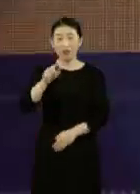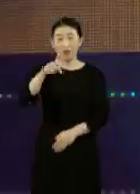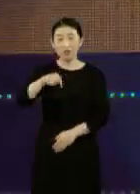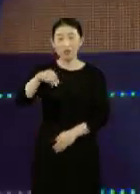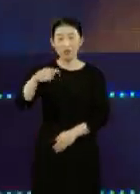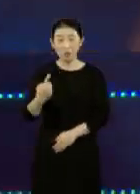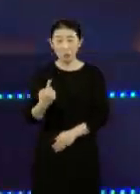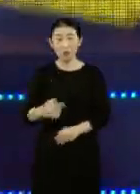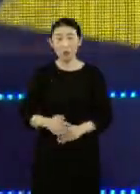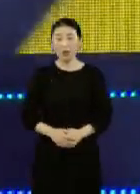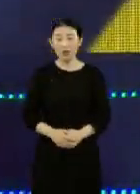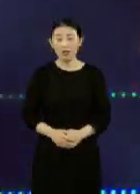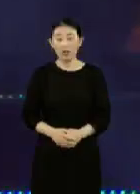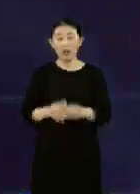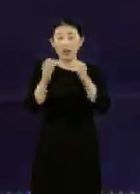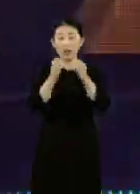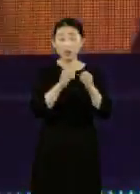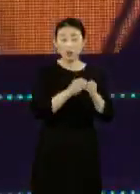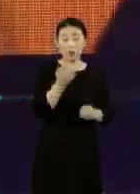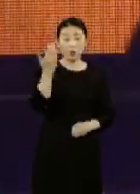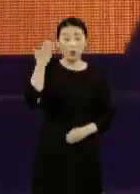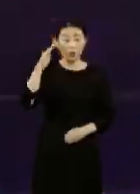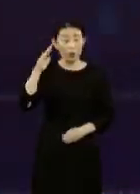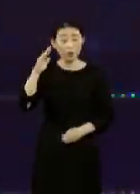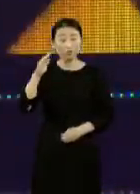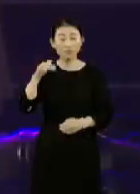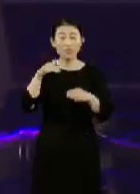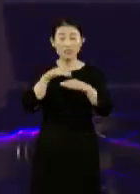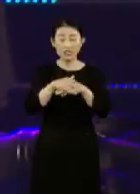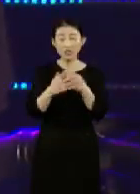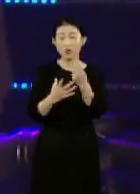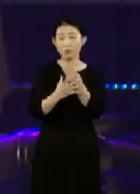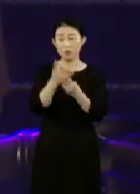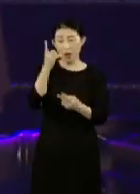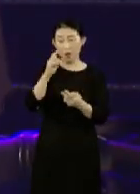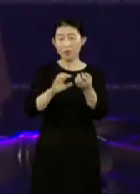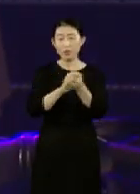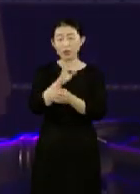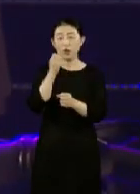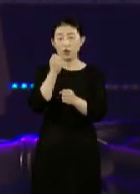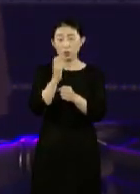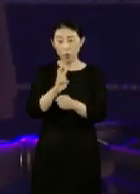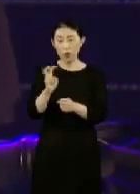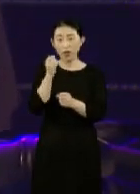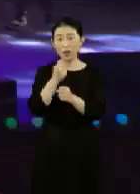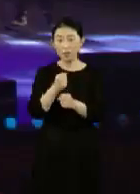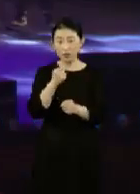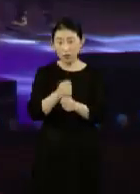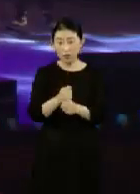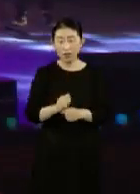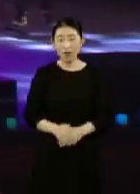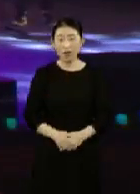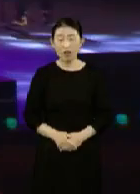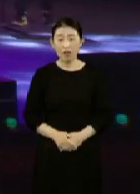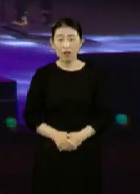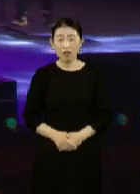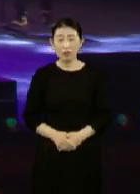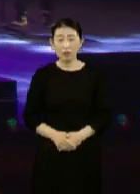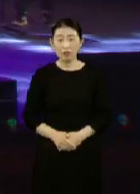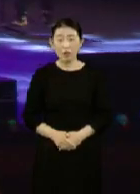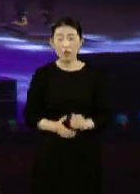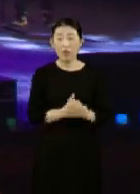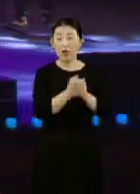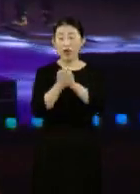팀입니다. 전통과 현대를 접목했다는 평가에 걸맞게 악기는 물론 곡까지 시대와 장르를